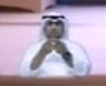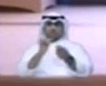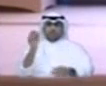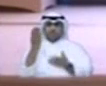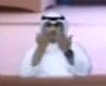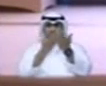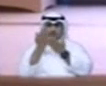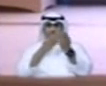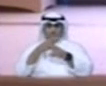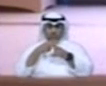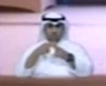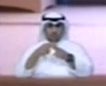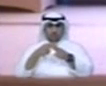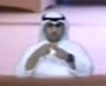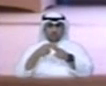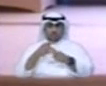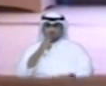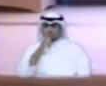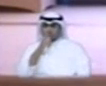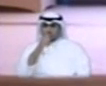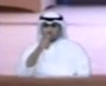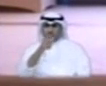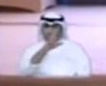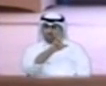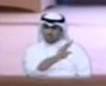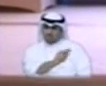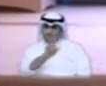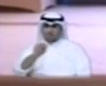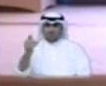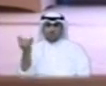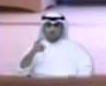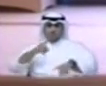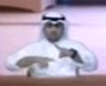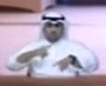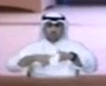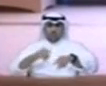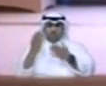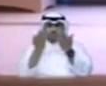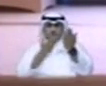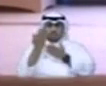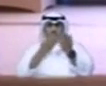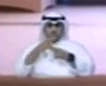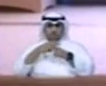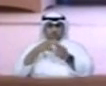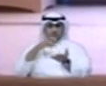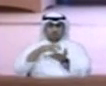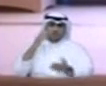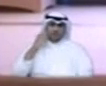حول المناهج التربوية، أعتقد بأنه لامس المشكلة التربوية على مستوى الكويت والعالم